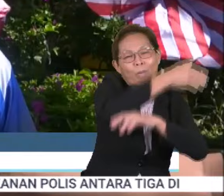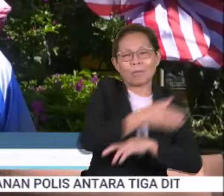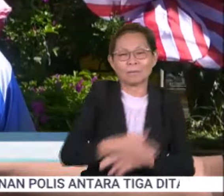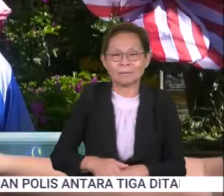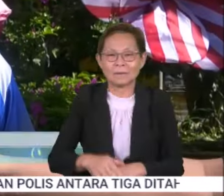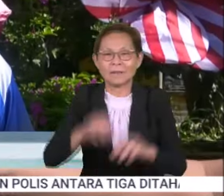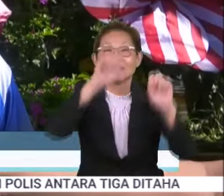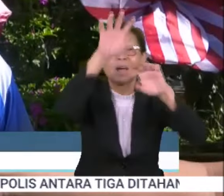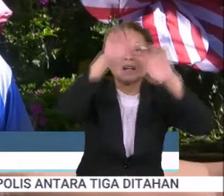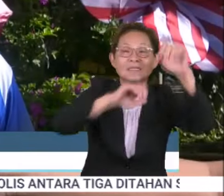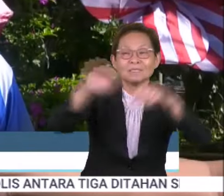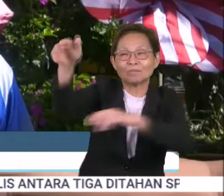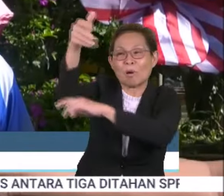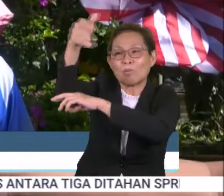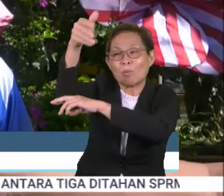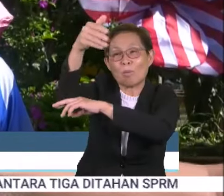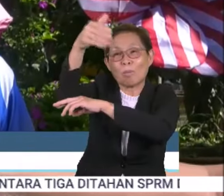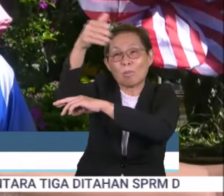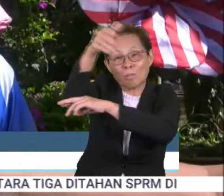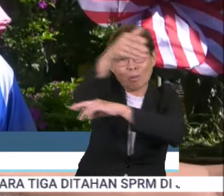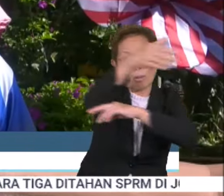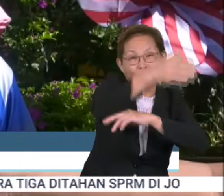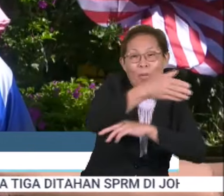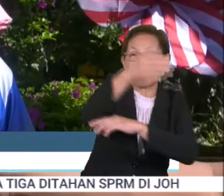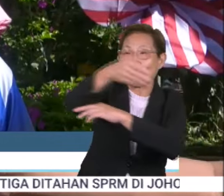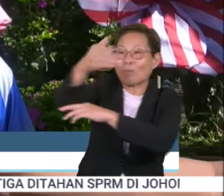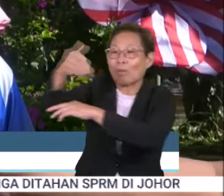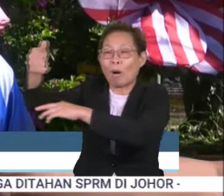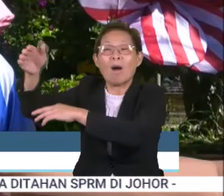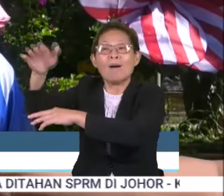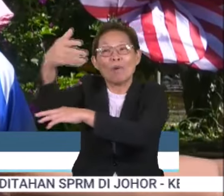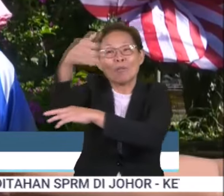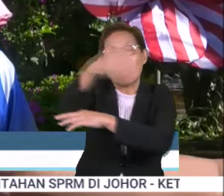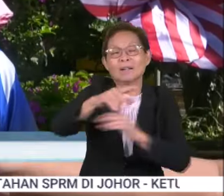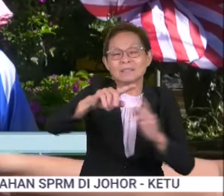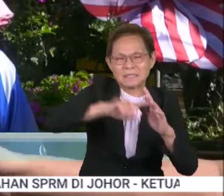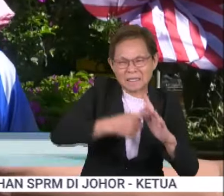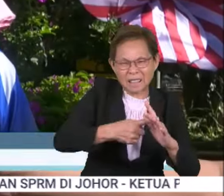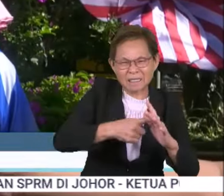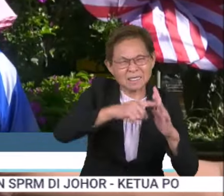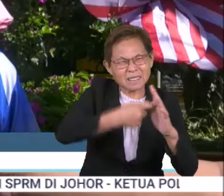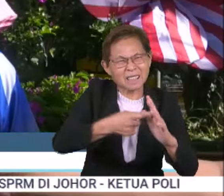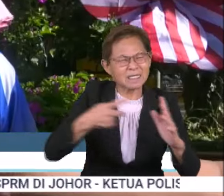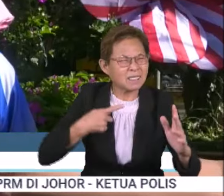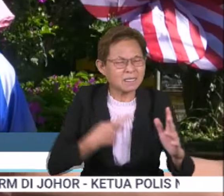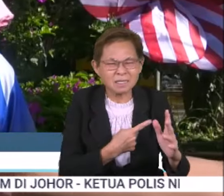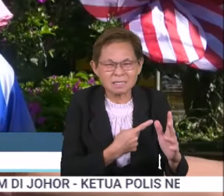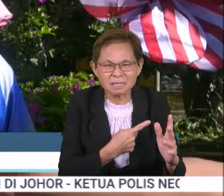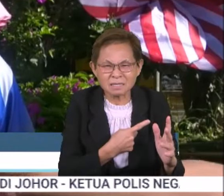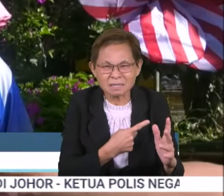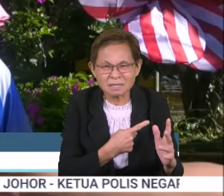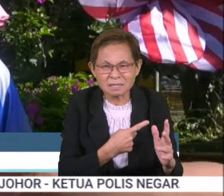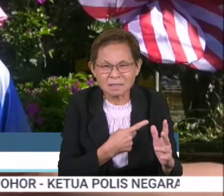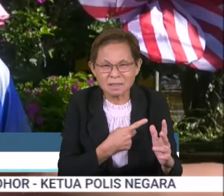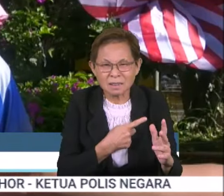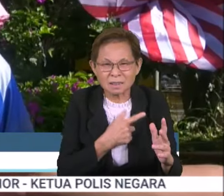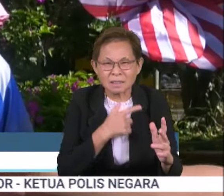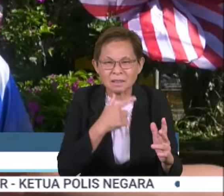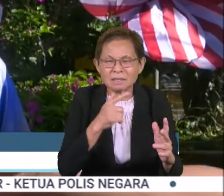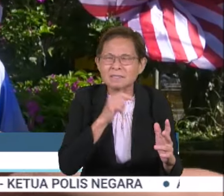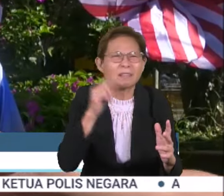hias saja lagu mileni Bolehkah tegak permulaannya kita tidak tidak ganti yang